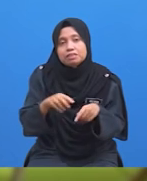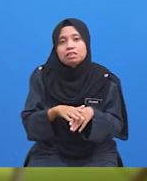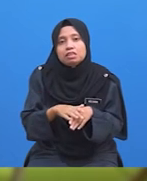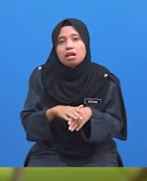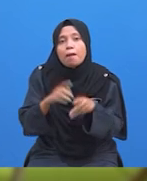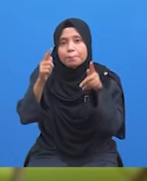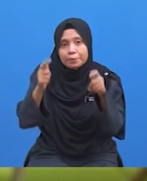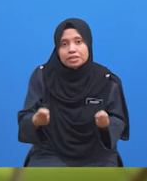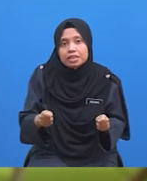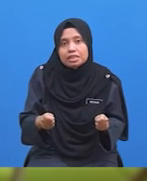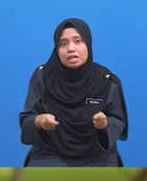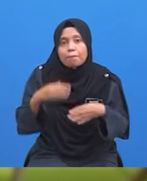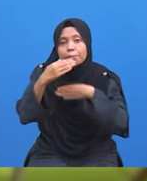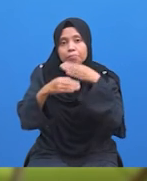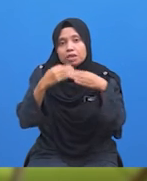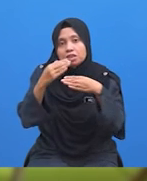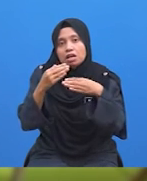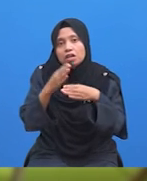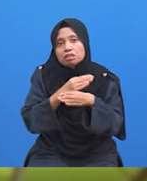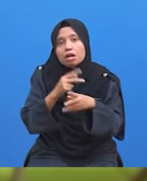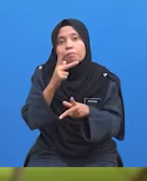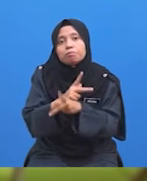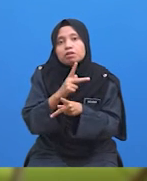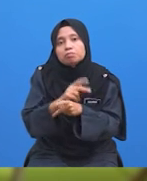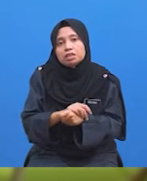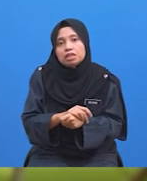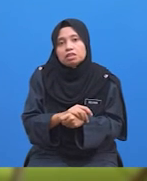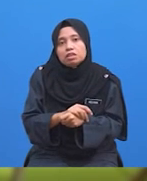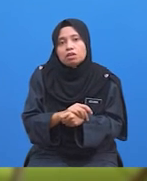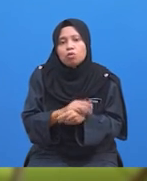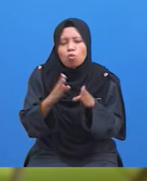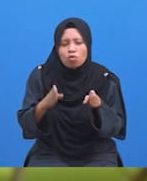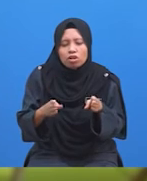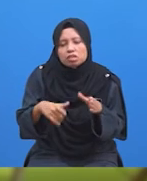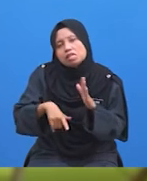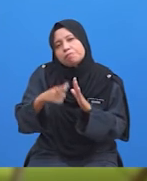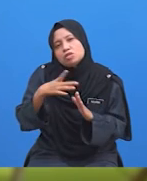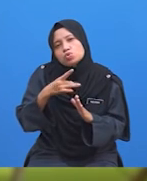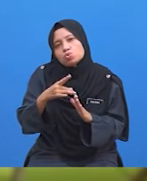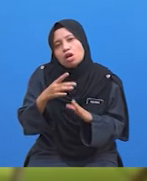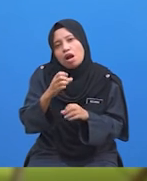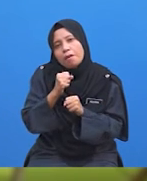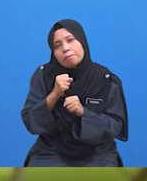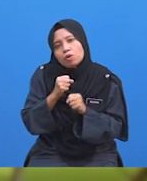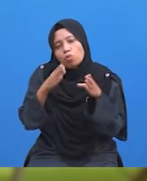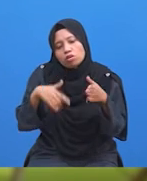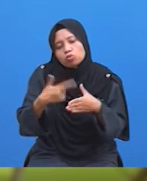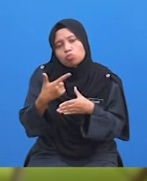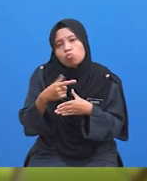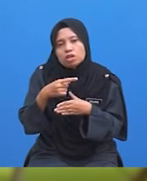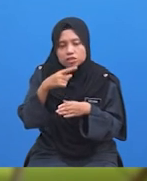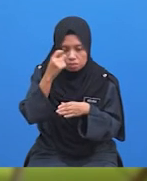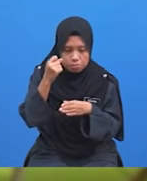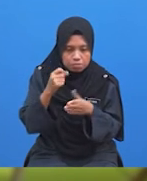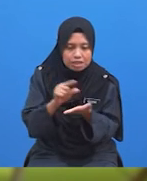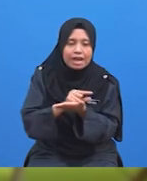pertanian pembinaan dan perhim Atan majikan lebih suka mengambil tenaga buruh asing Keane